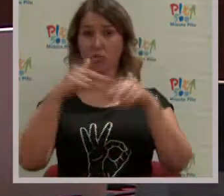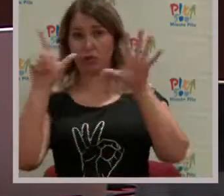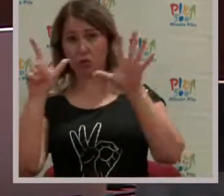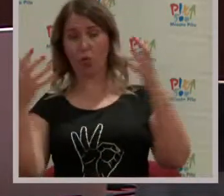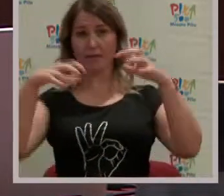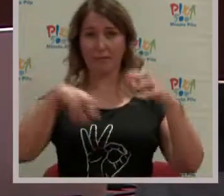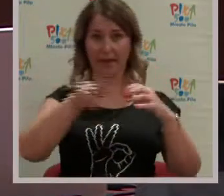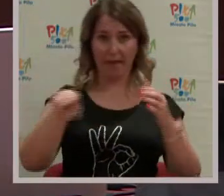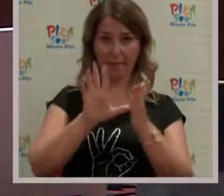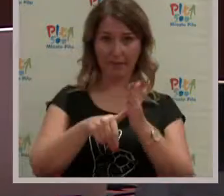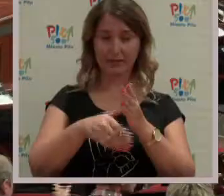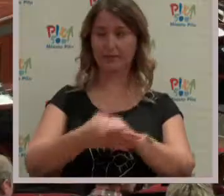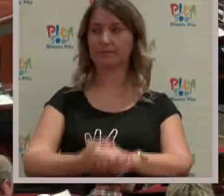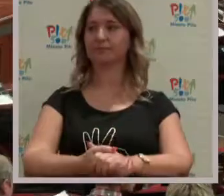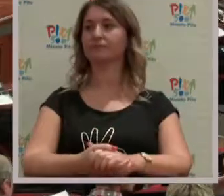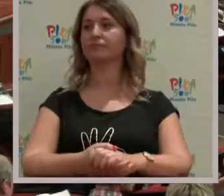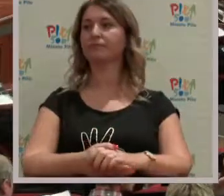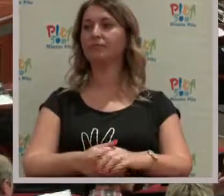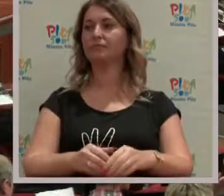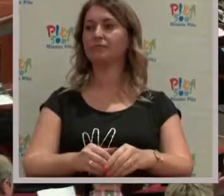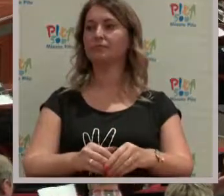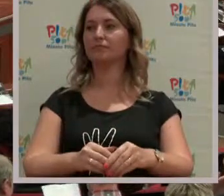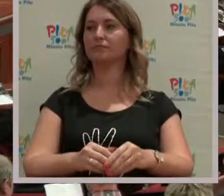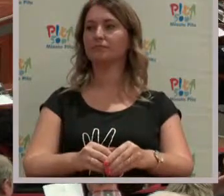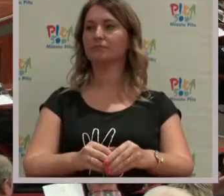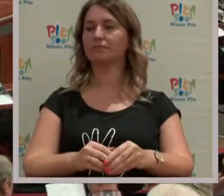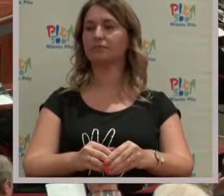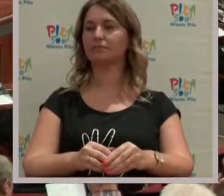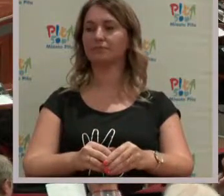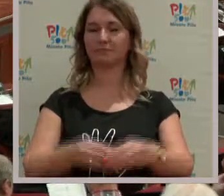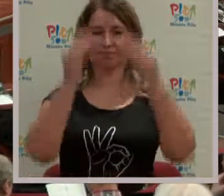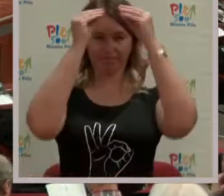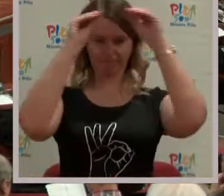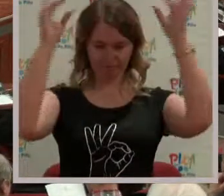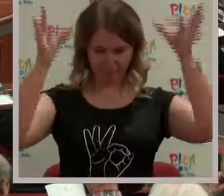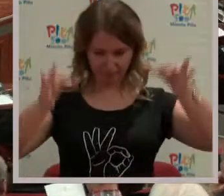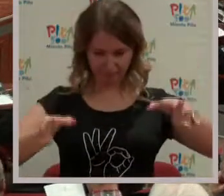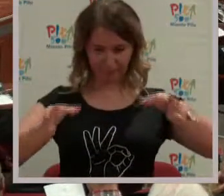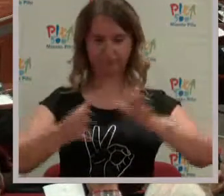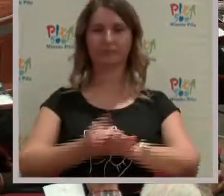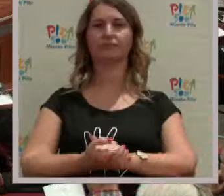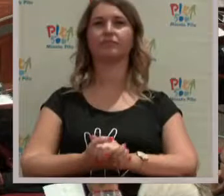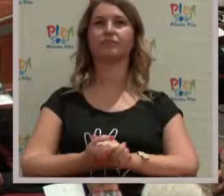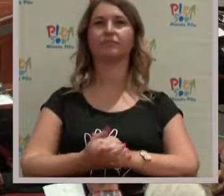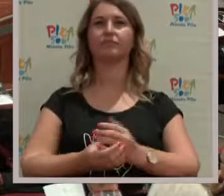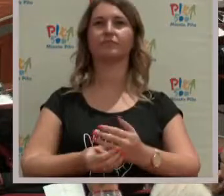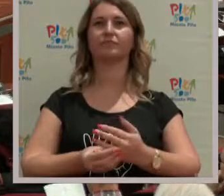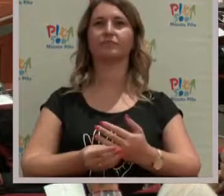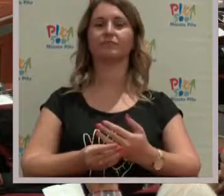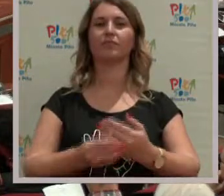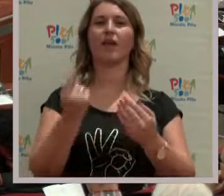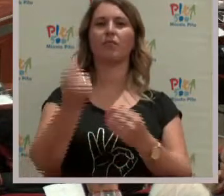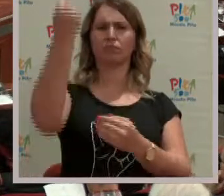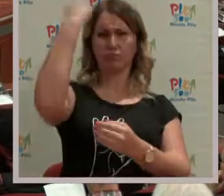Miasta Piły. Bardzo proszę, pani przewodnicząca. Dziękuję. Szanowni państwo, Wysoka Rado. W